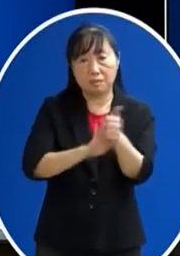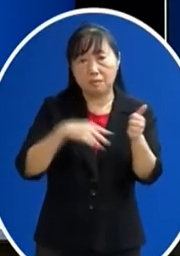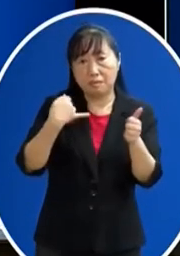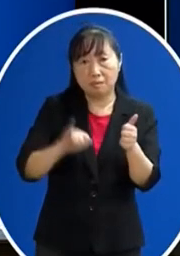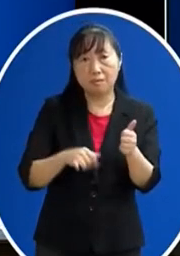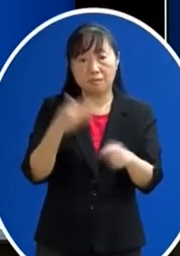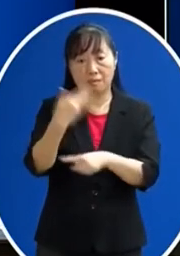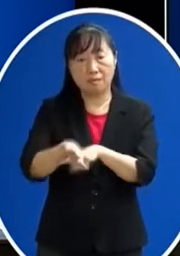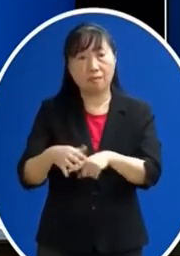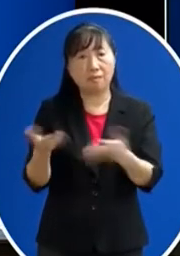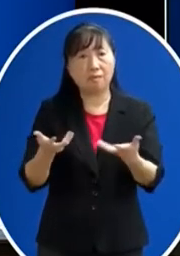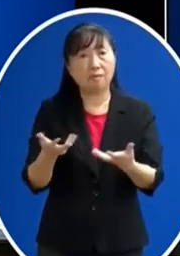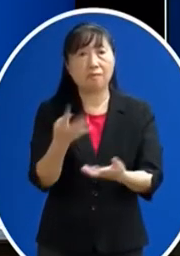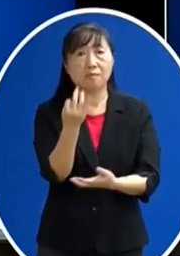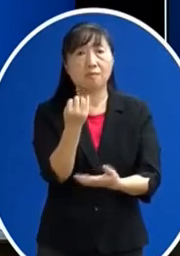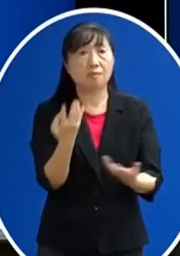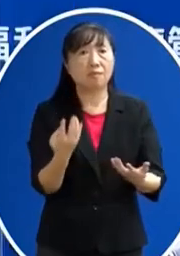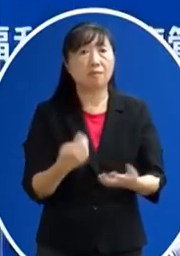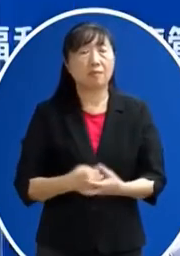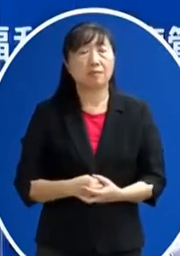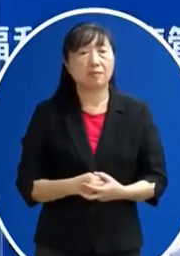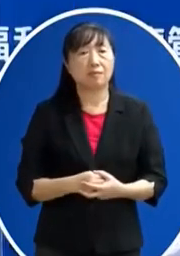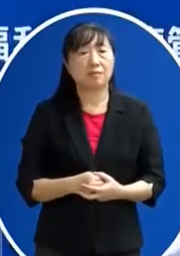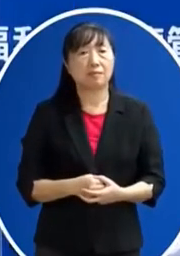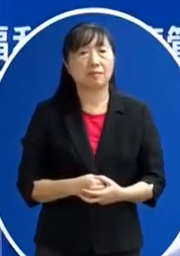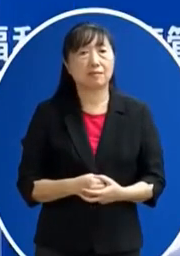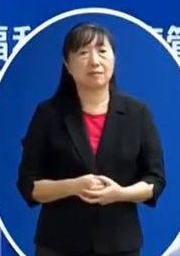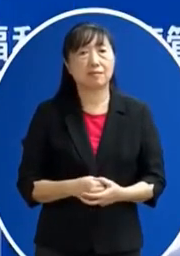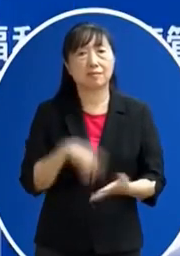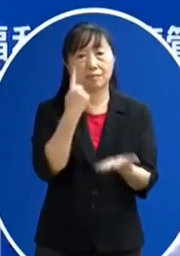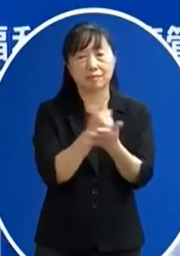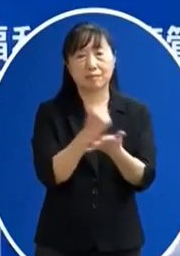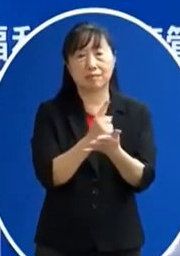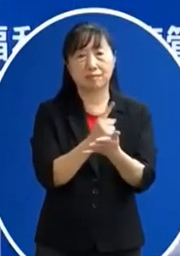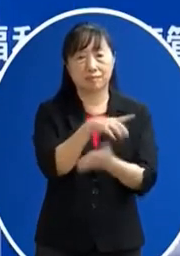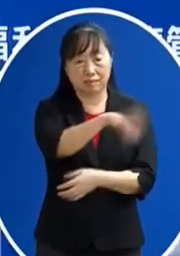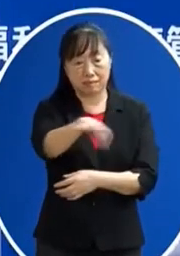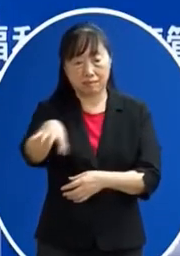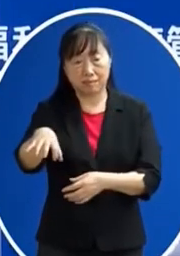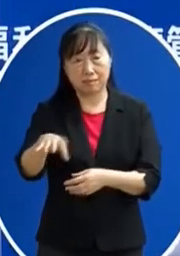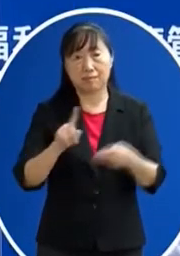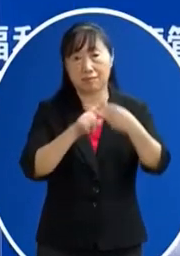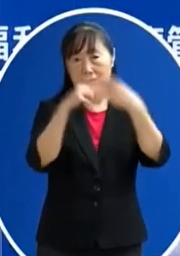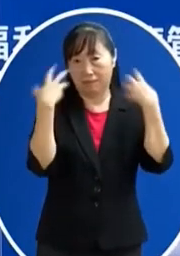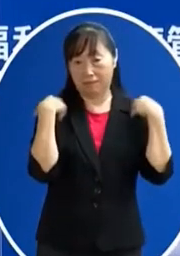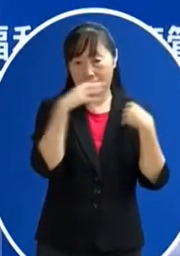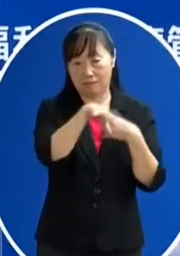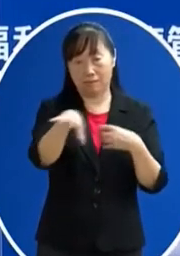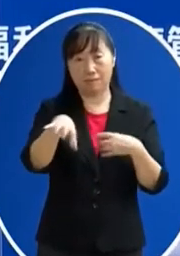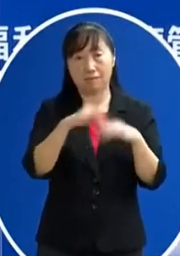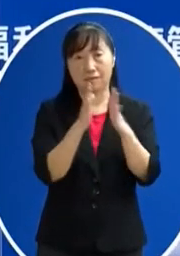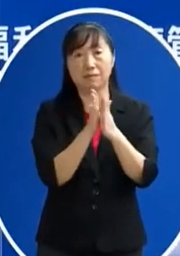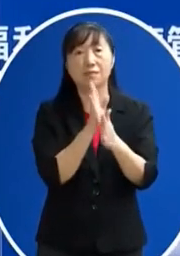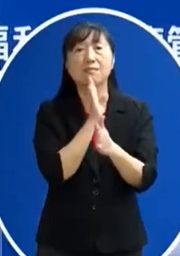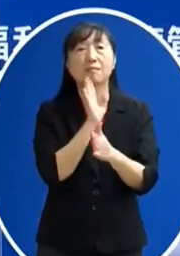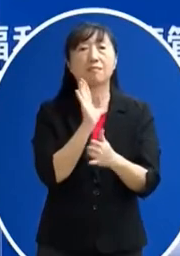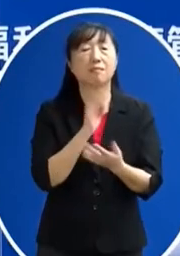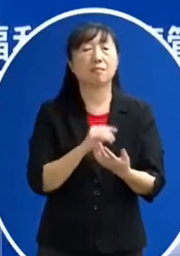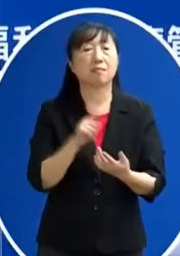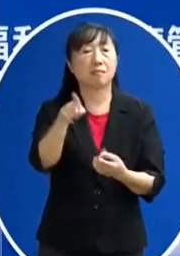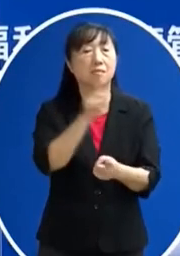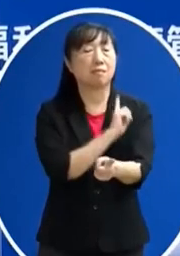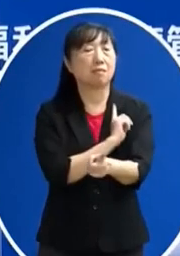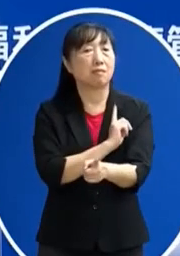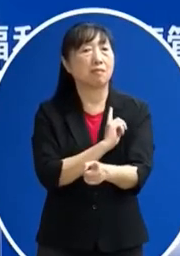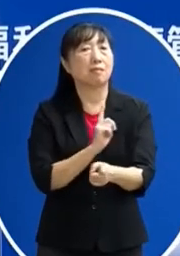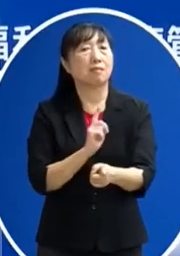死亡的案件，谢谢。 好，我想每一个单位哈，各个主管单位都有他一个比较主管的一个单位，他